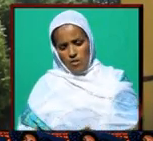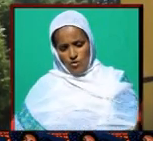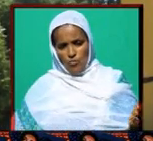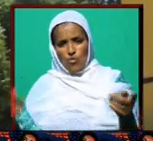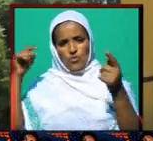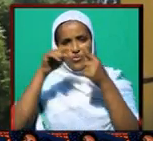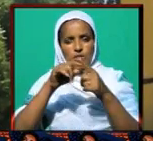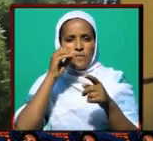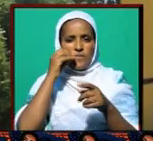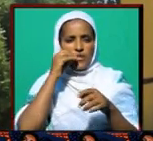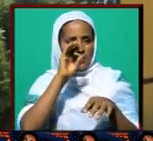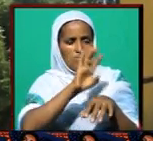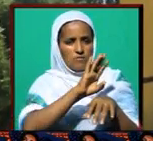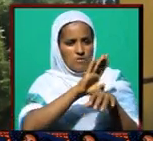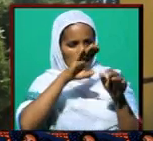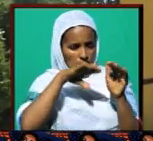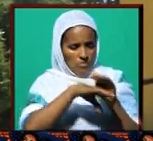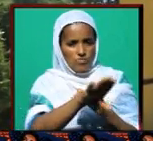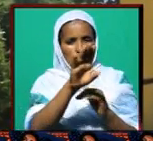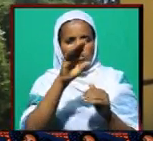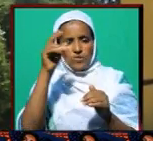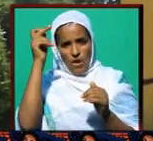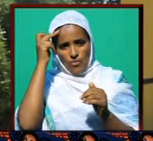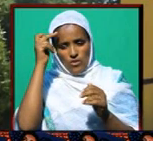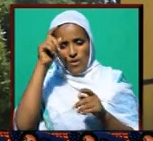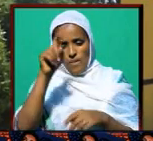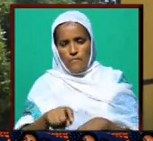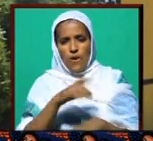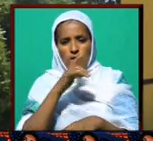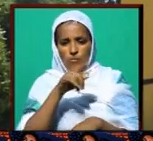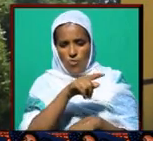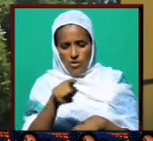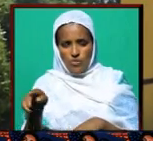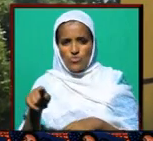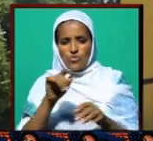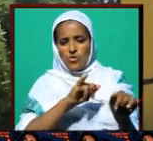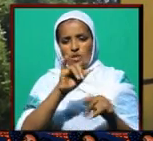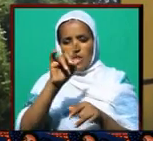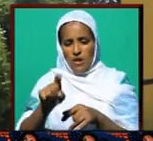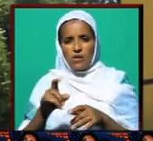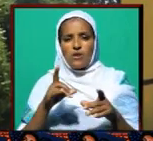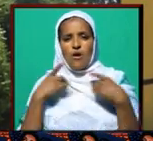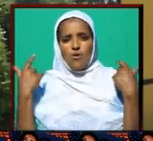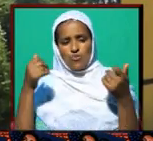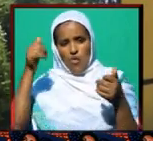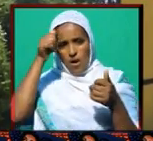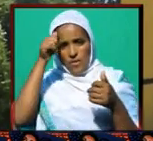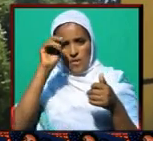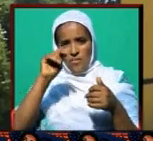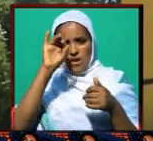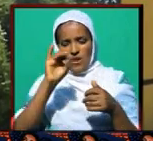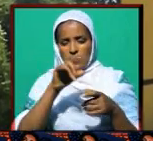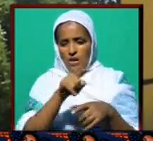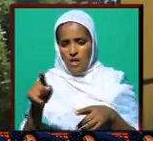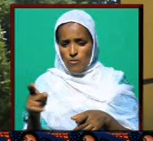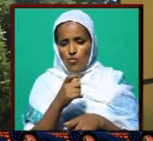የምንመለከተው ርቦት ወደ ቤተ እግዚአብሔር ገብቶ ዳዊት የማይገባውን ለሱ